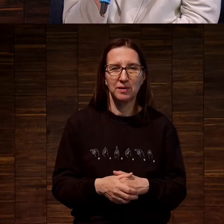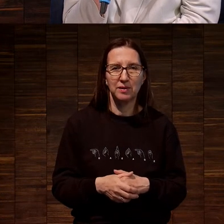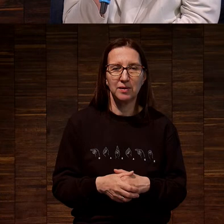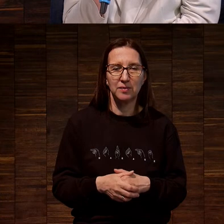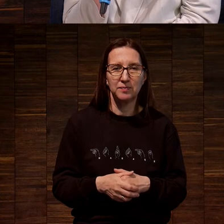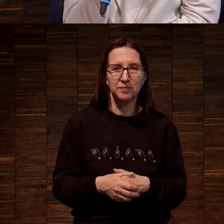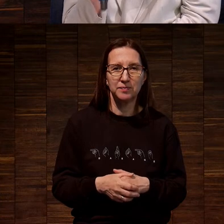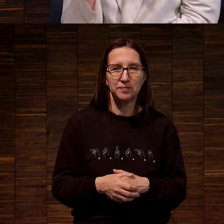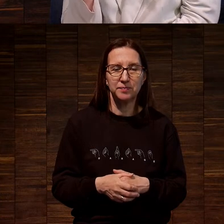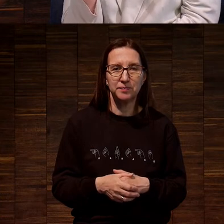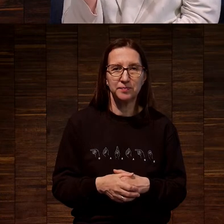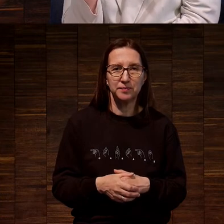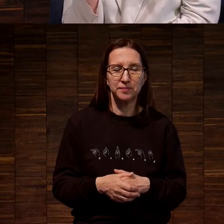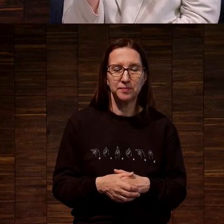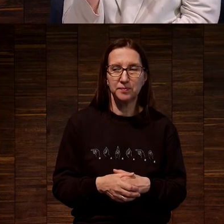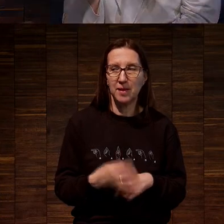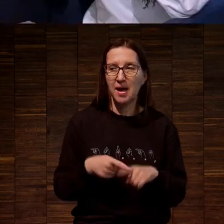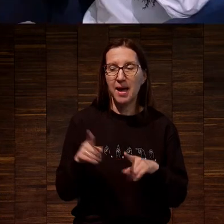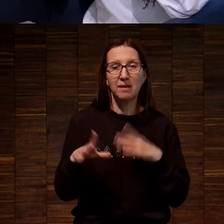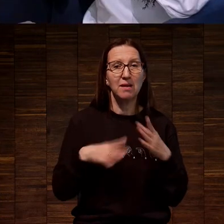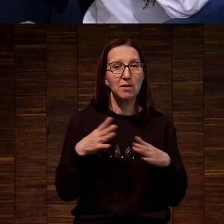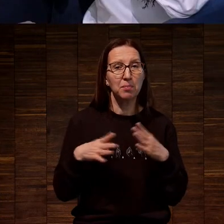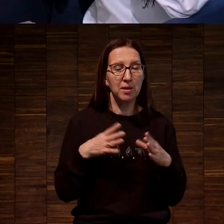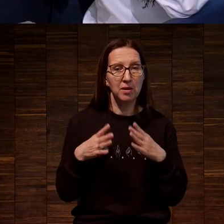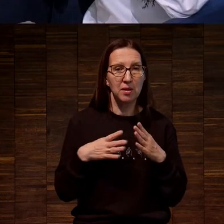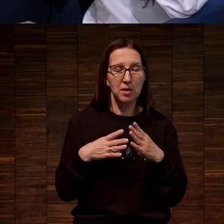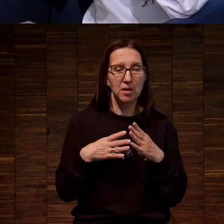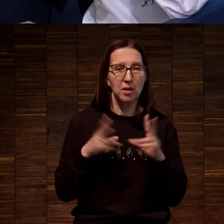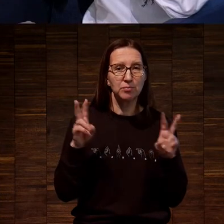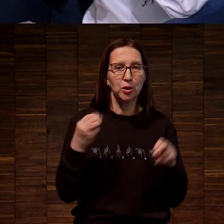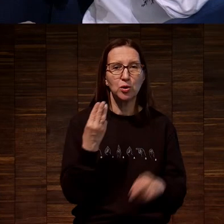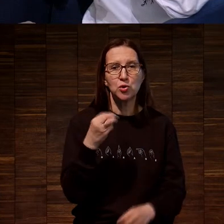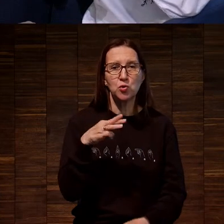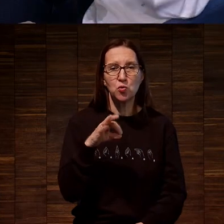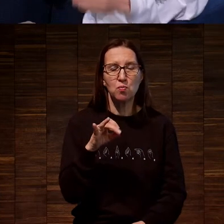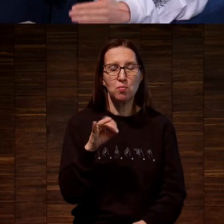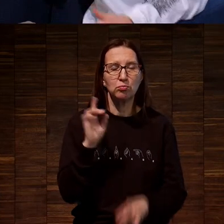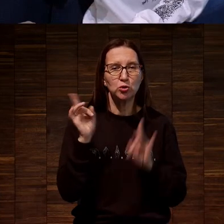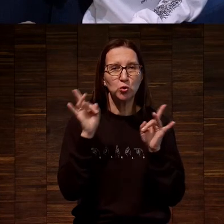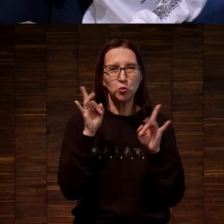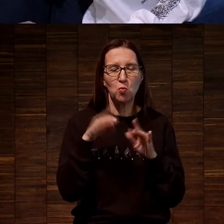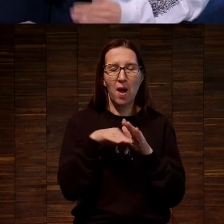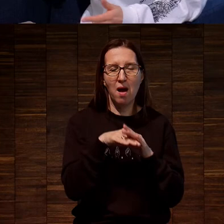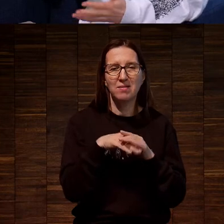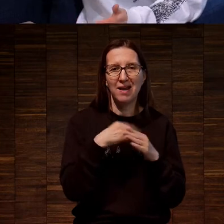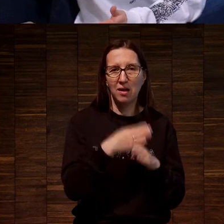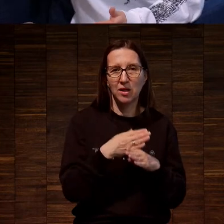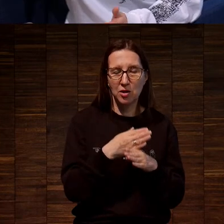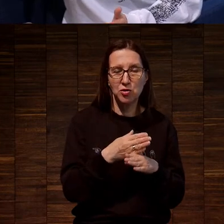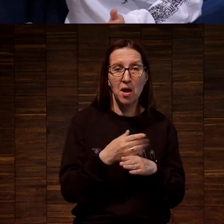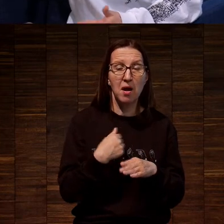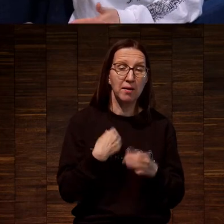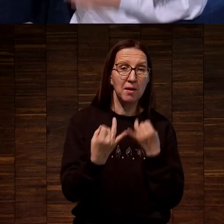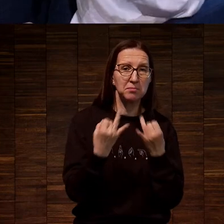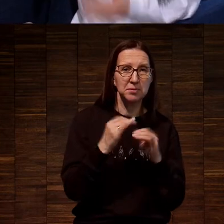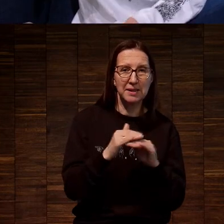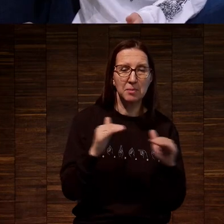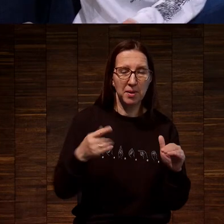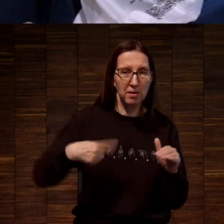Это у нас это репетиция шумохранилища. То есть это ребята, как я выяснила, пообщавшись с